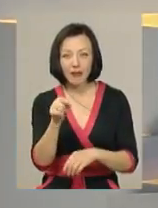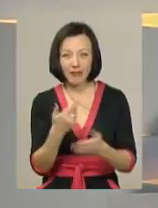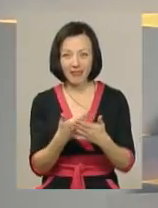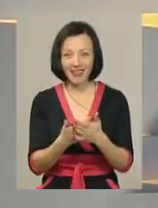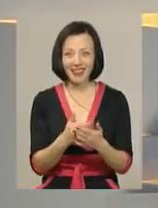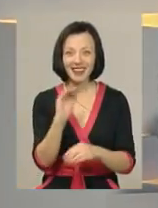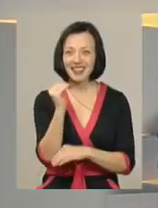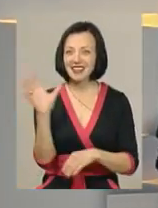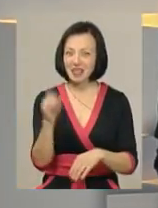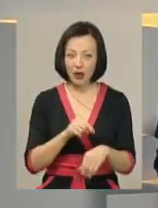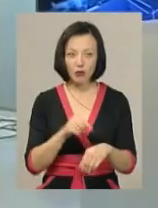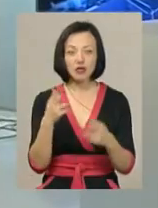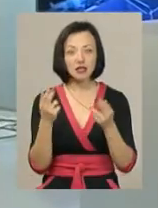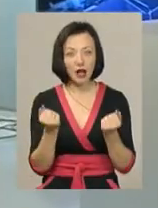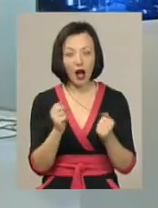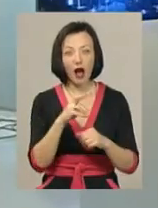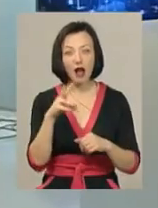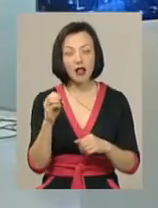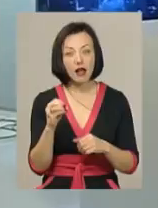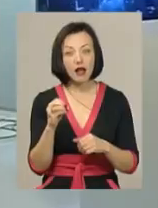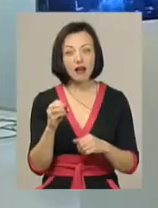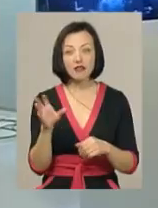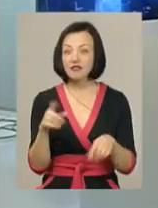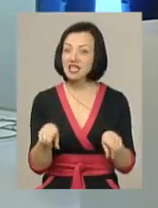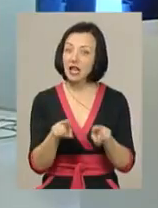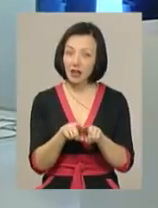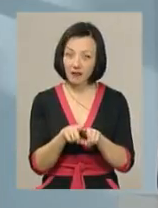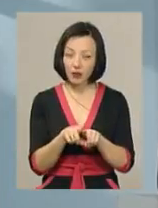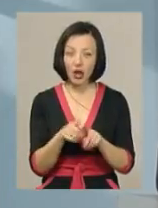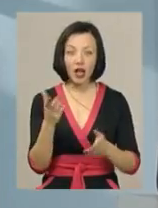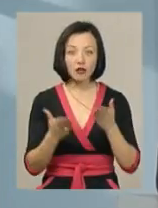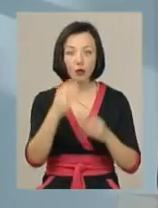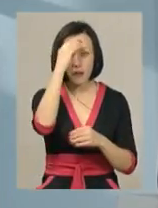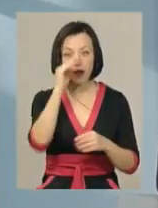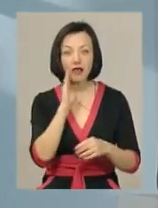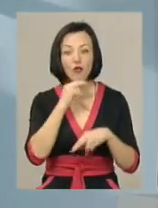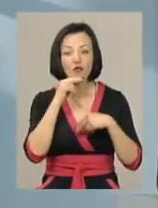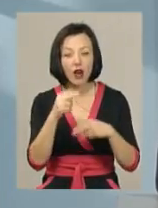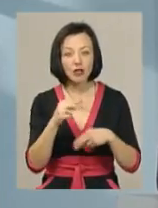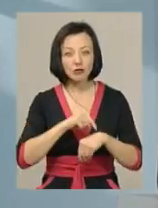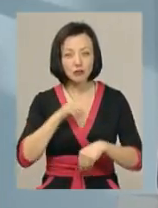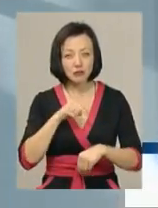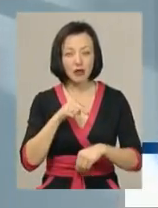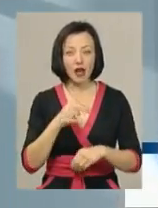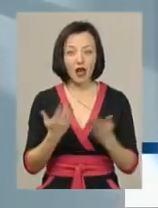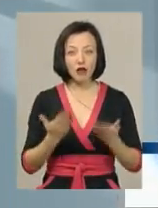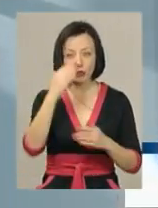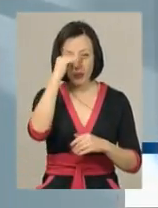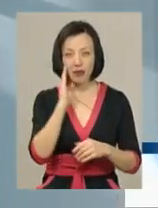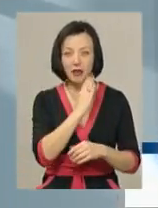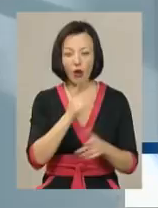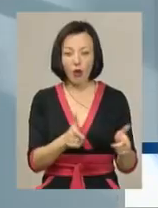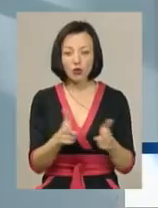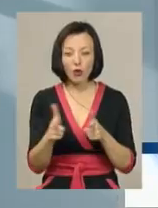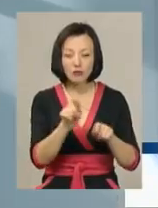діти на все реагують діти на все реагують але знаєте Ну якби все рівно Ну якщо батьки уважні Якщо батьки чуйні Якщо батьки ну якби